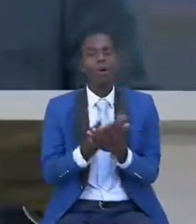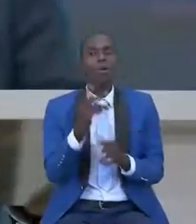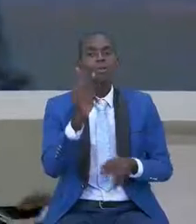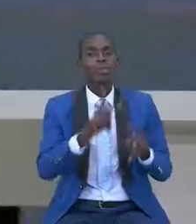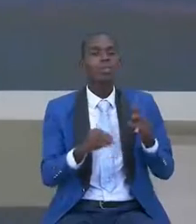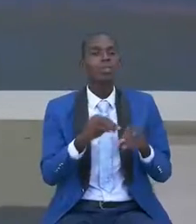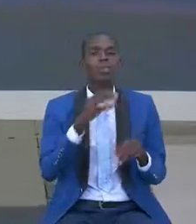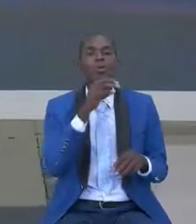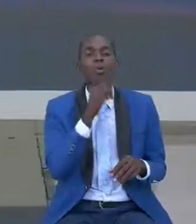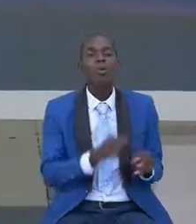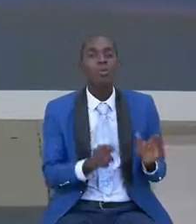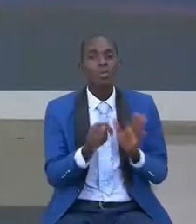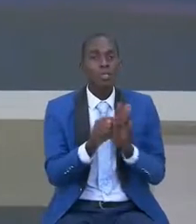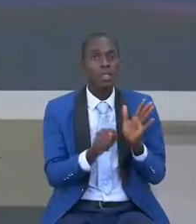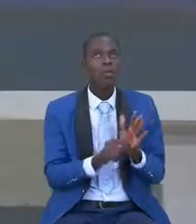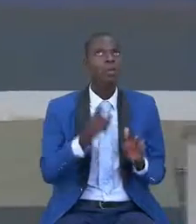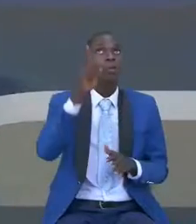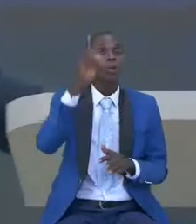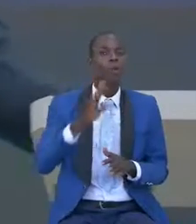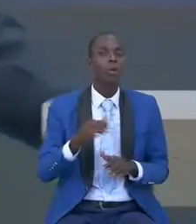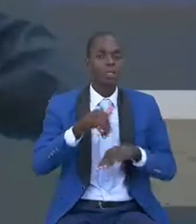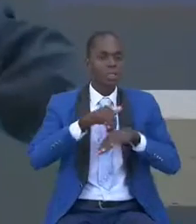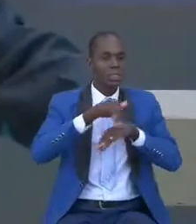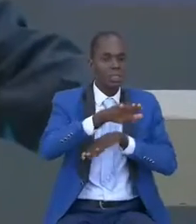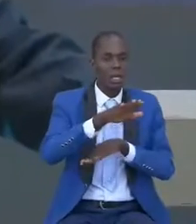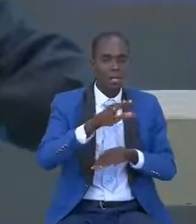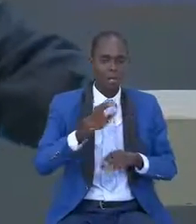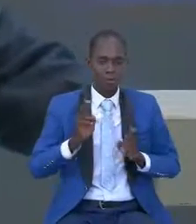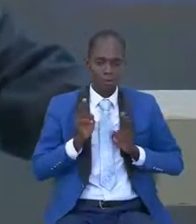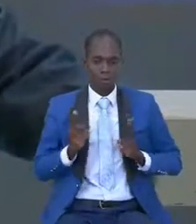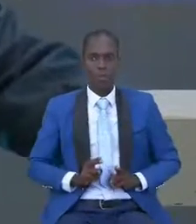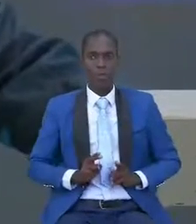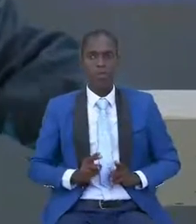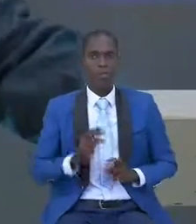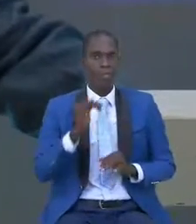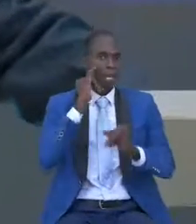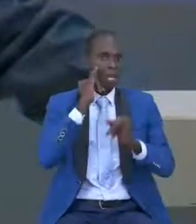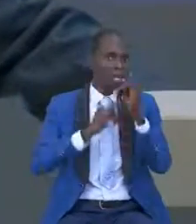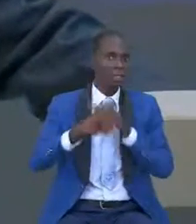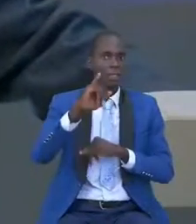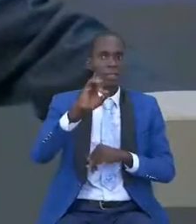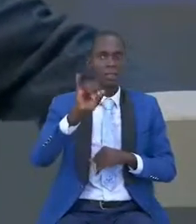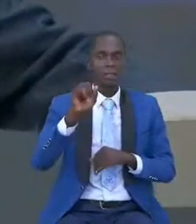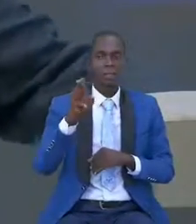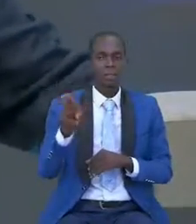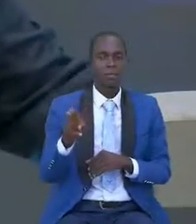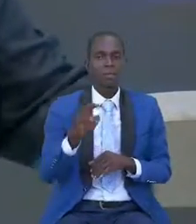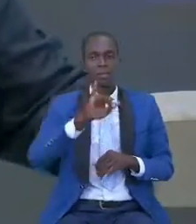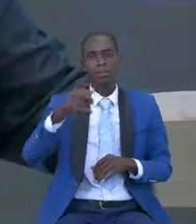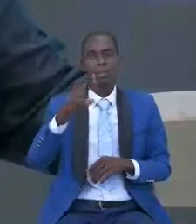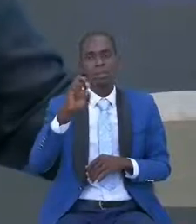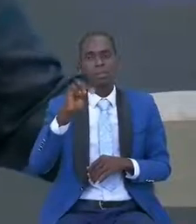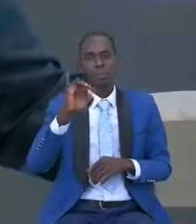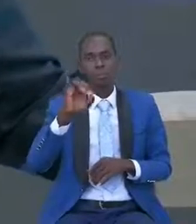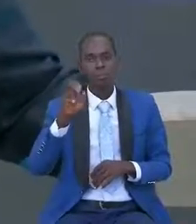l'Ancien Testament, Dieu a envoyé des hommes. Ésaïe, Jérémie,